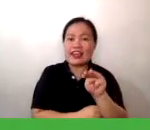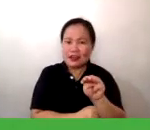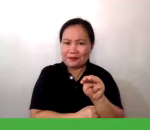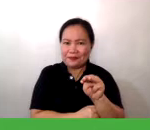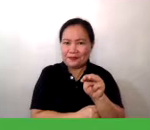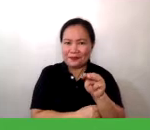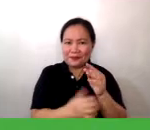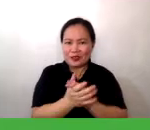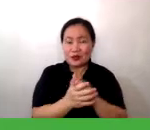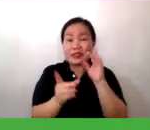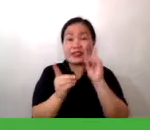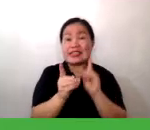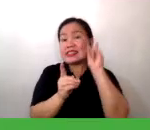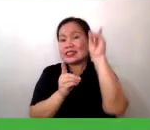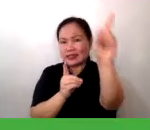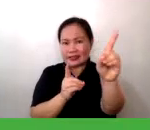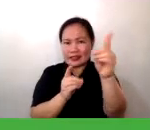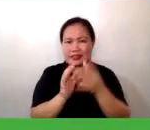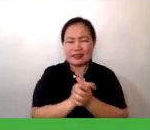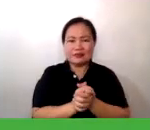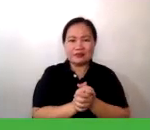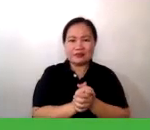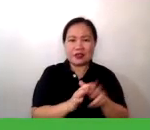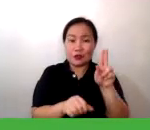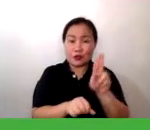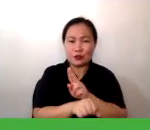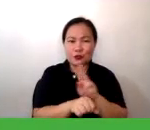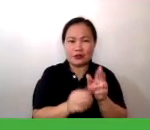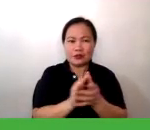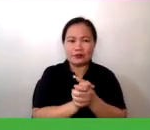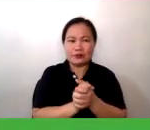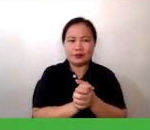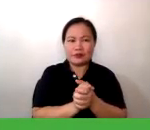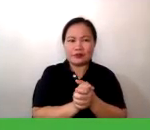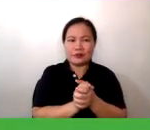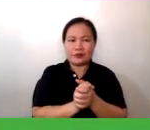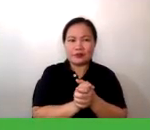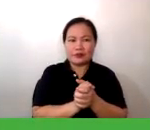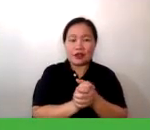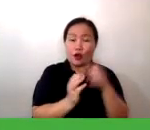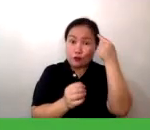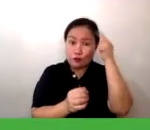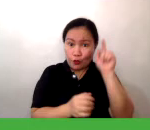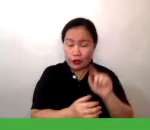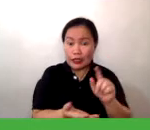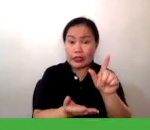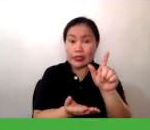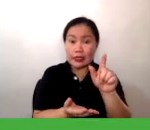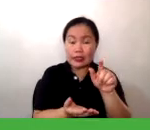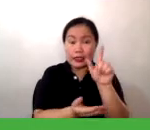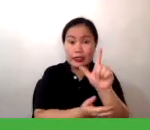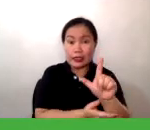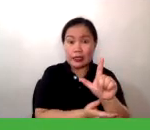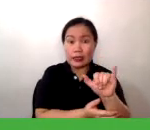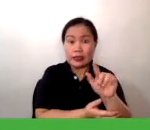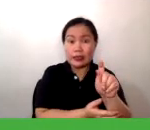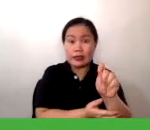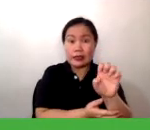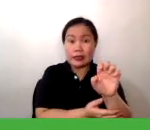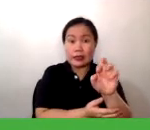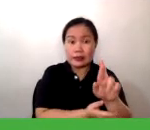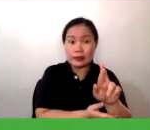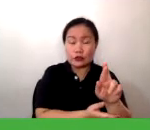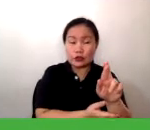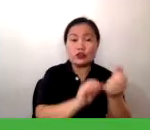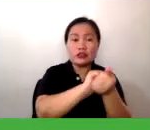mga distance, okay? So, yun po yun. At dun po natin siya ginagamit. So, for liter, kapag liter na